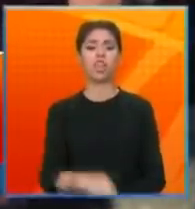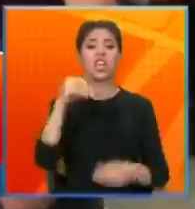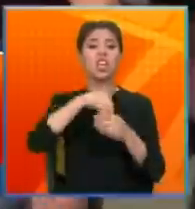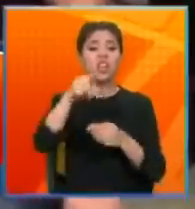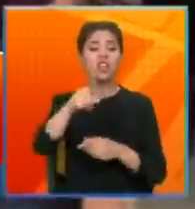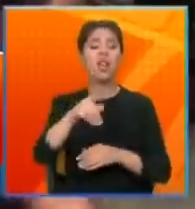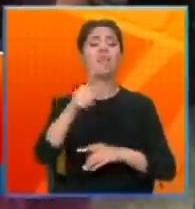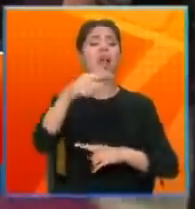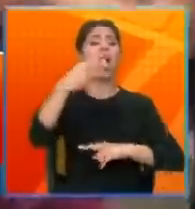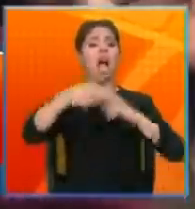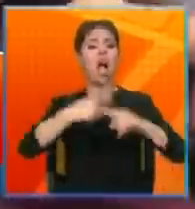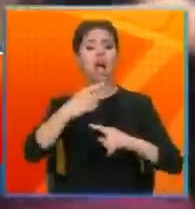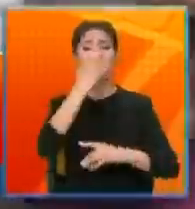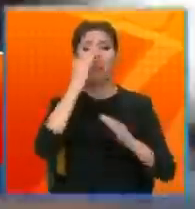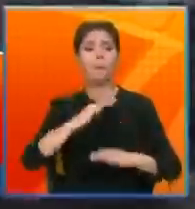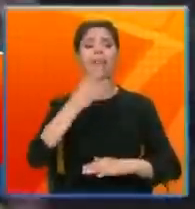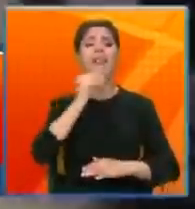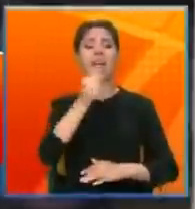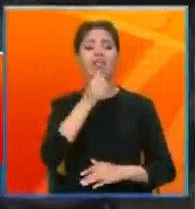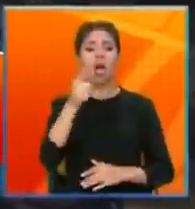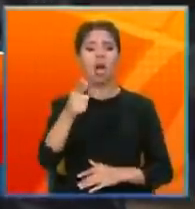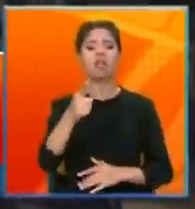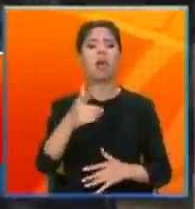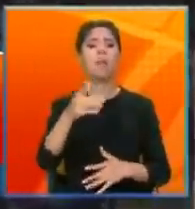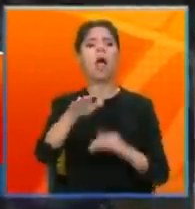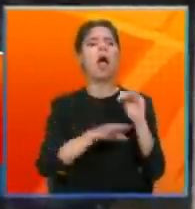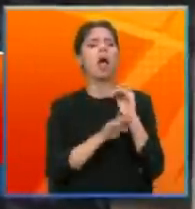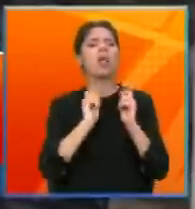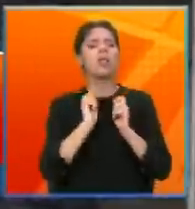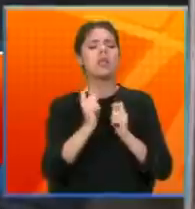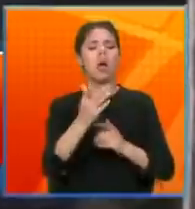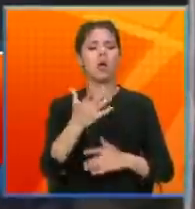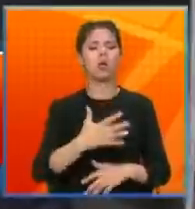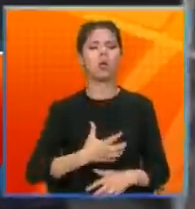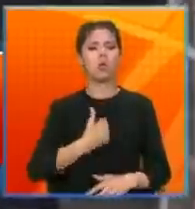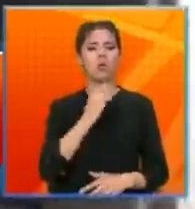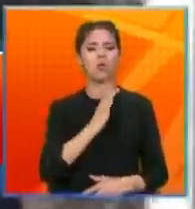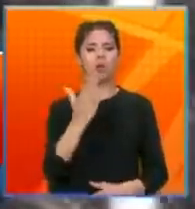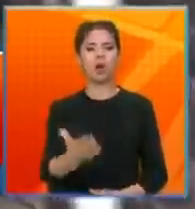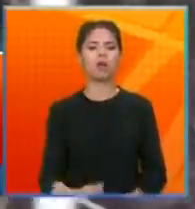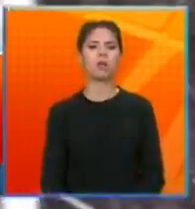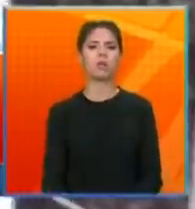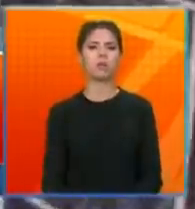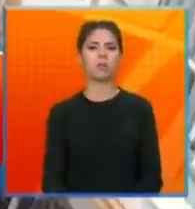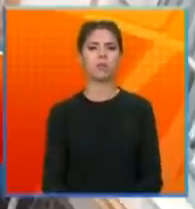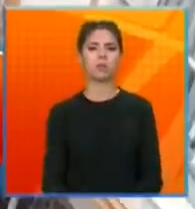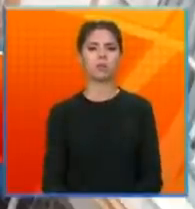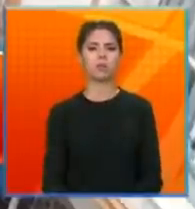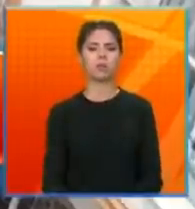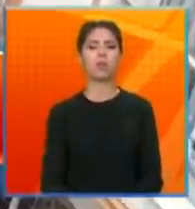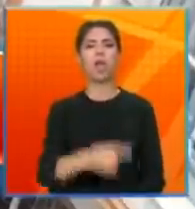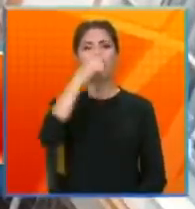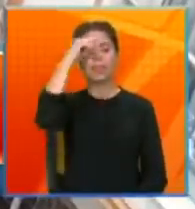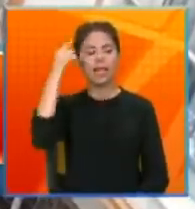İçeride kalan yakınından bir haber bekleyen genç adamın ömründen ömür gitti. Neyse